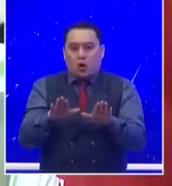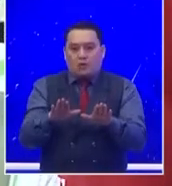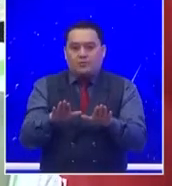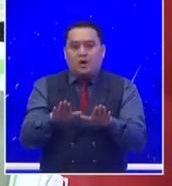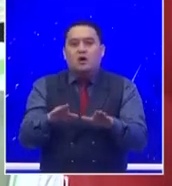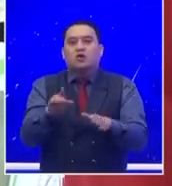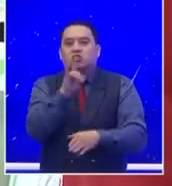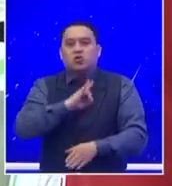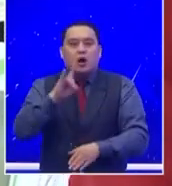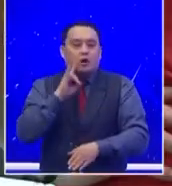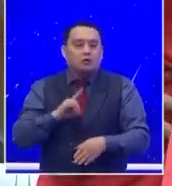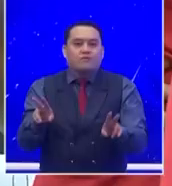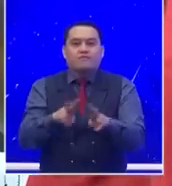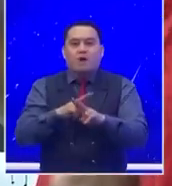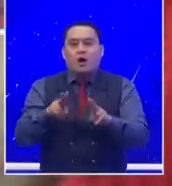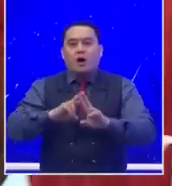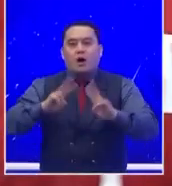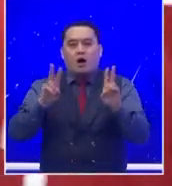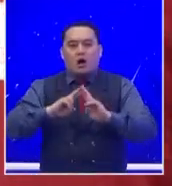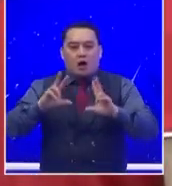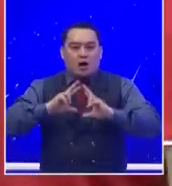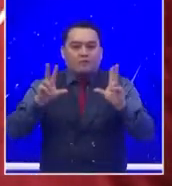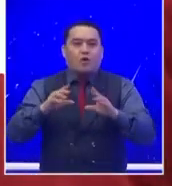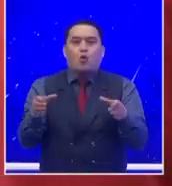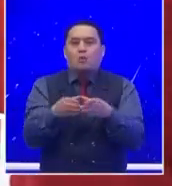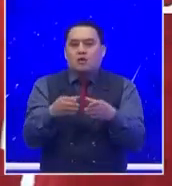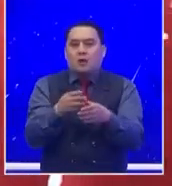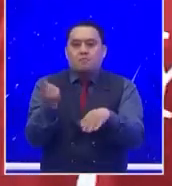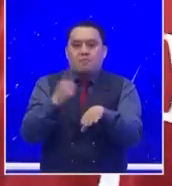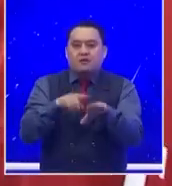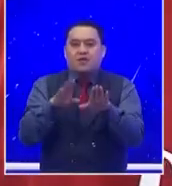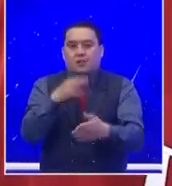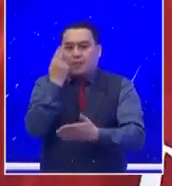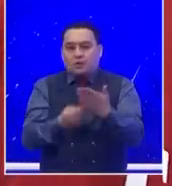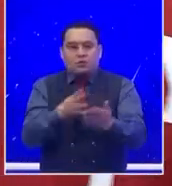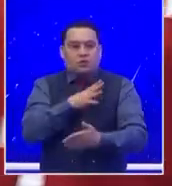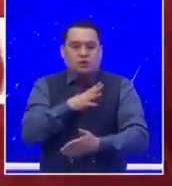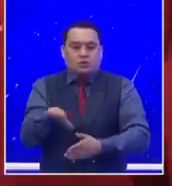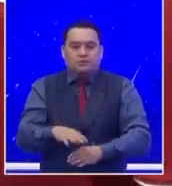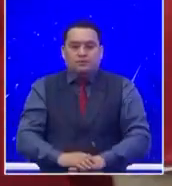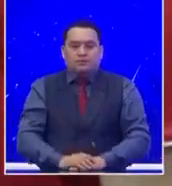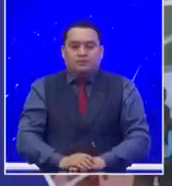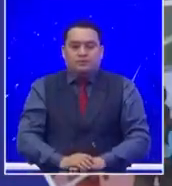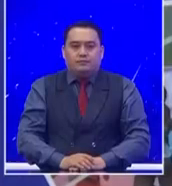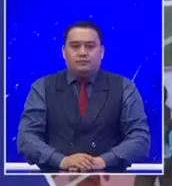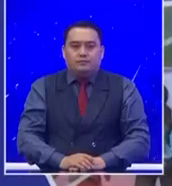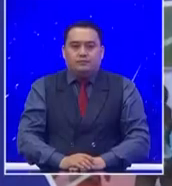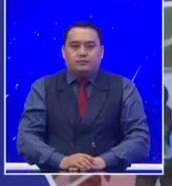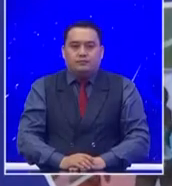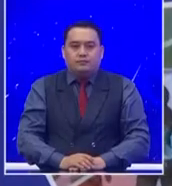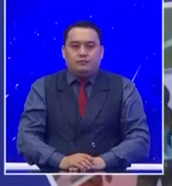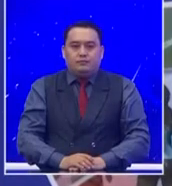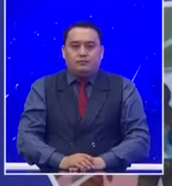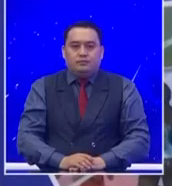отметим что волейбольный клуб же тесс лидирует своей подгруппе и не потерпел ни одного поражения в течение сезона